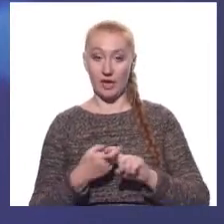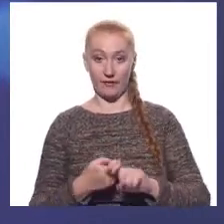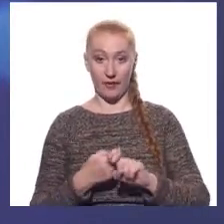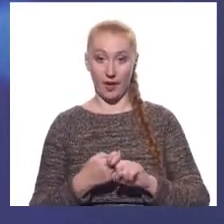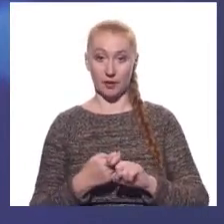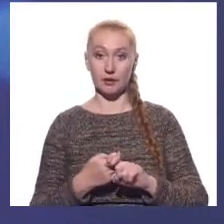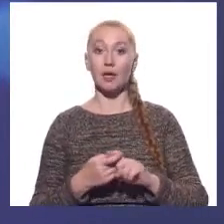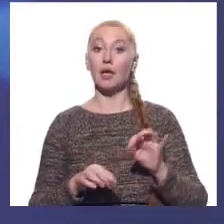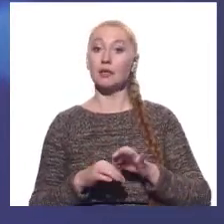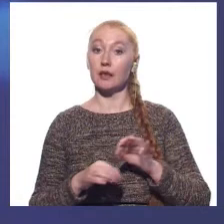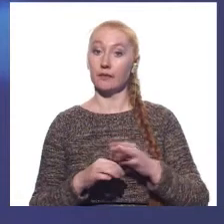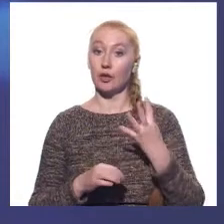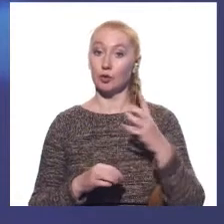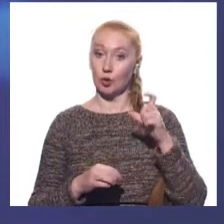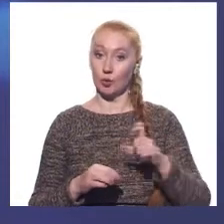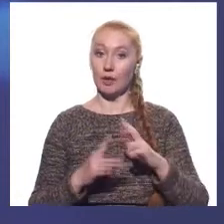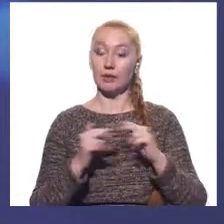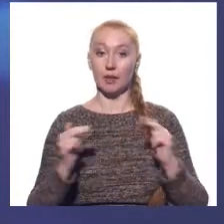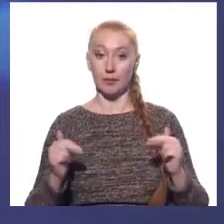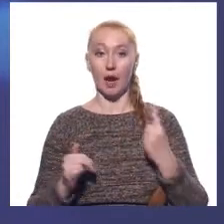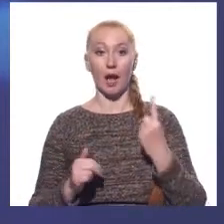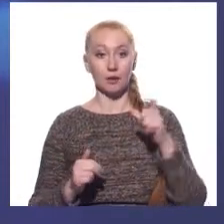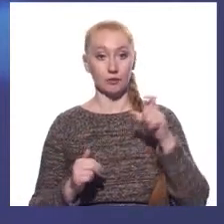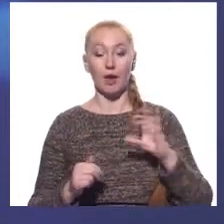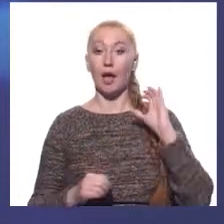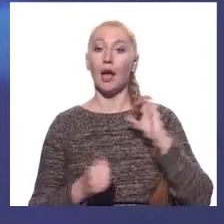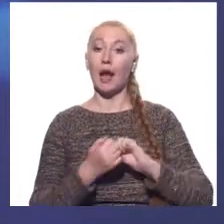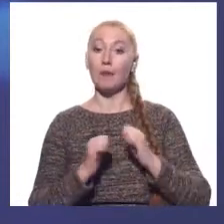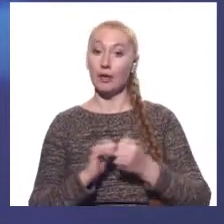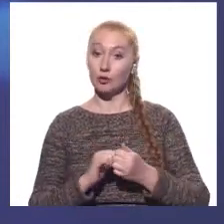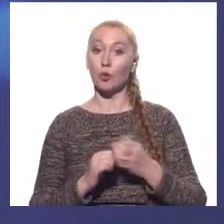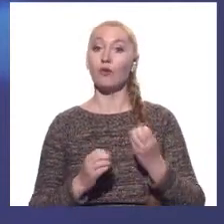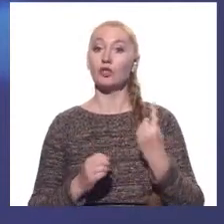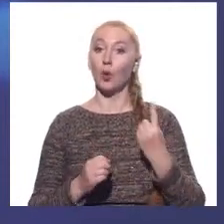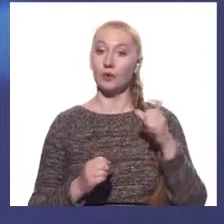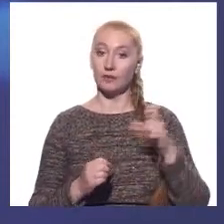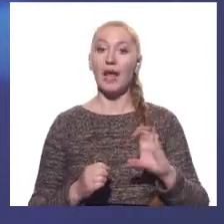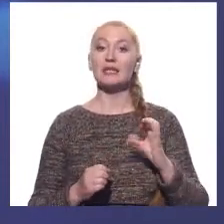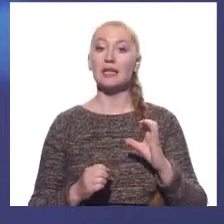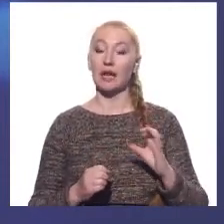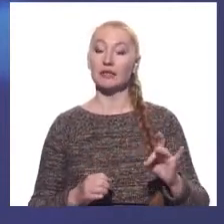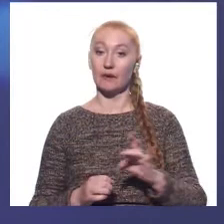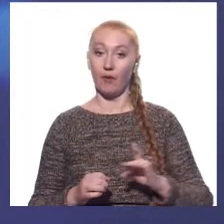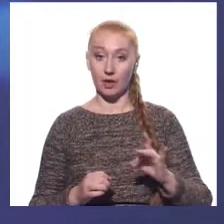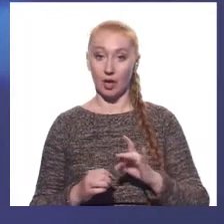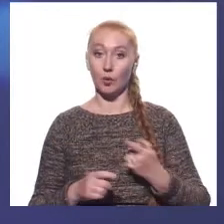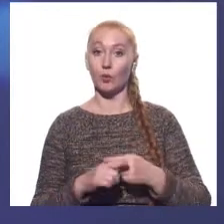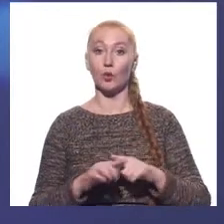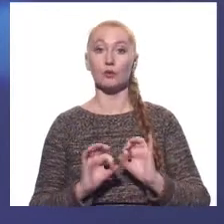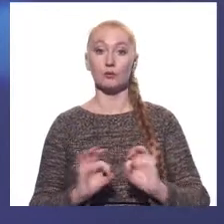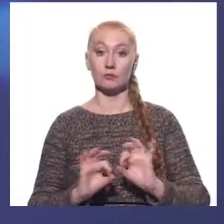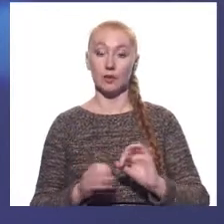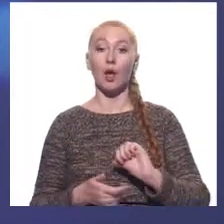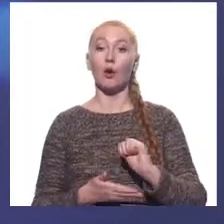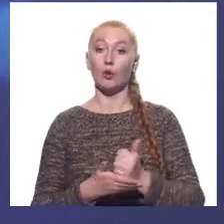інфекції. Захворіли 4 людини з Дніпра, 1 людина з Кам'янського та ще 1 людина з Синельниківського району. Про це